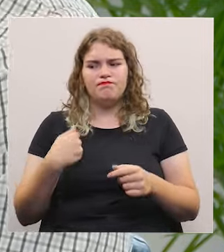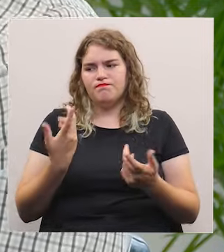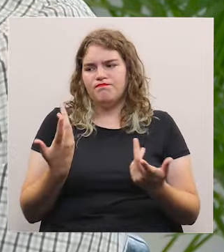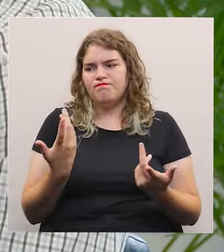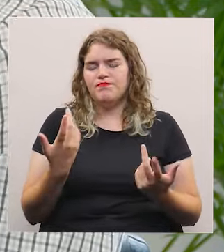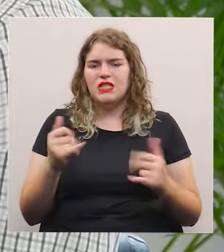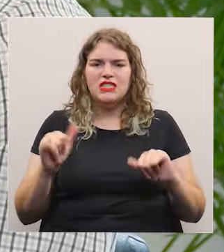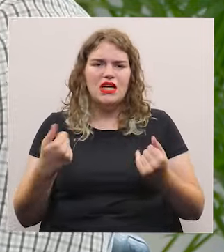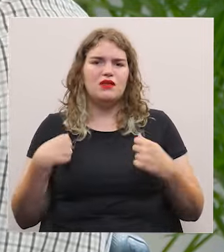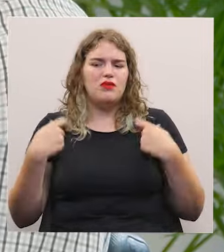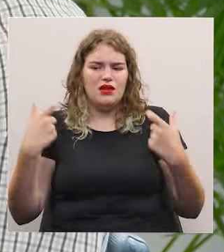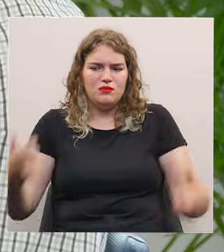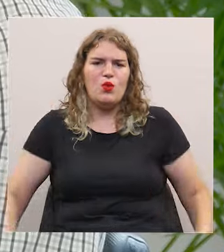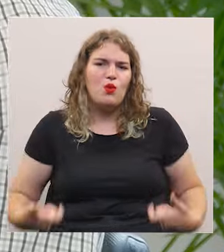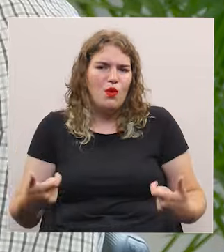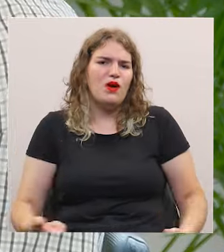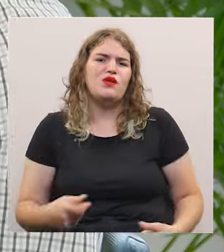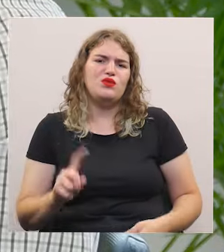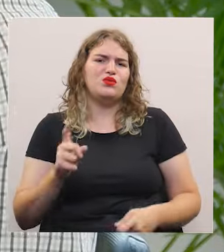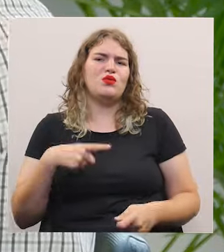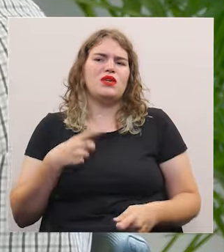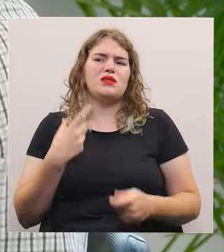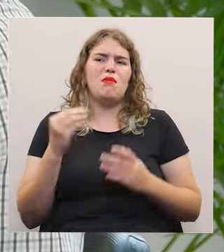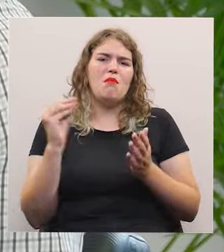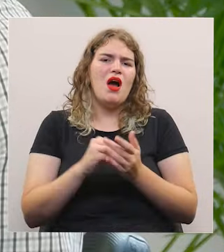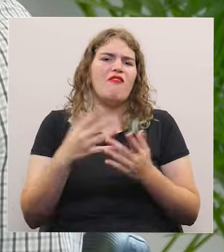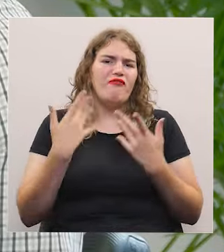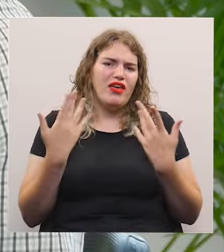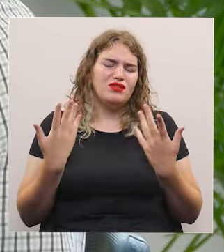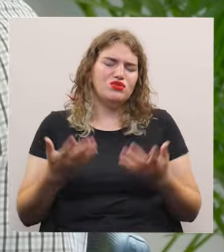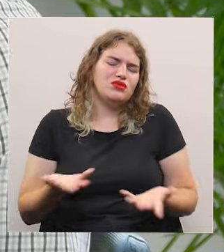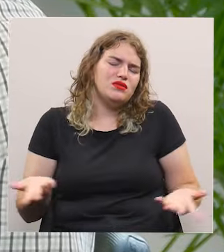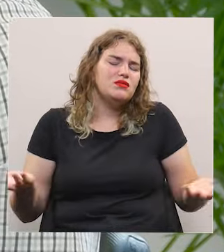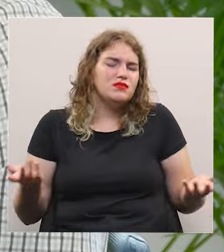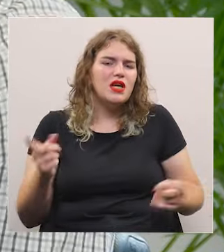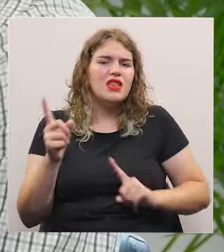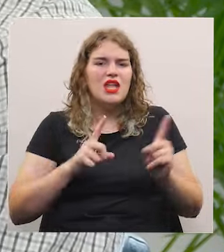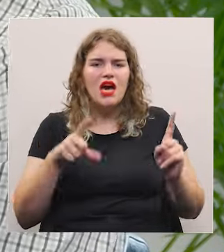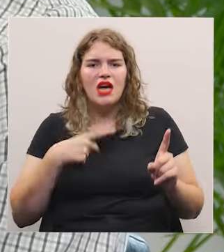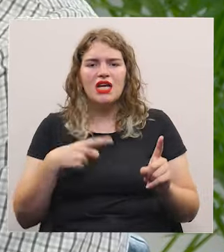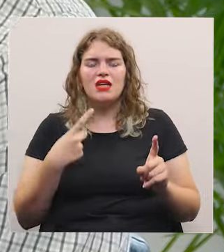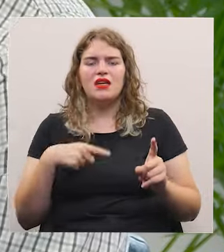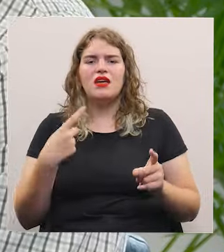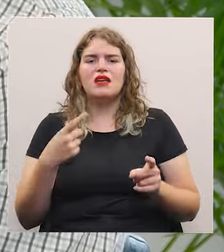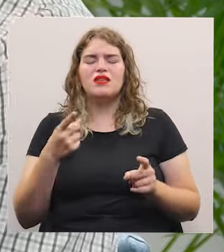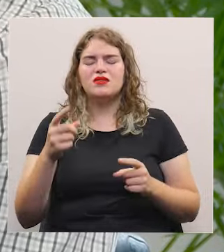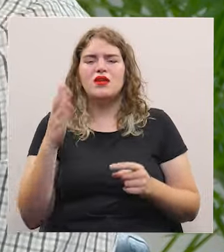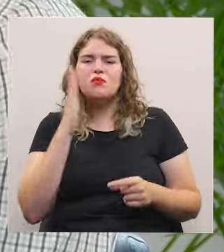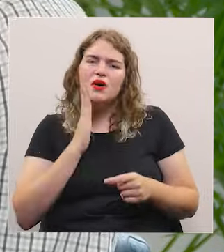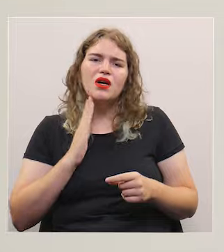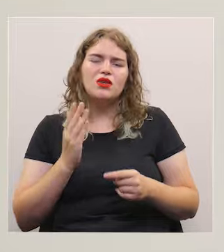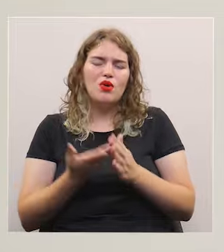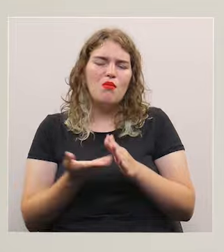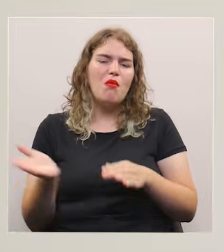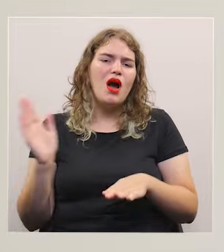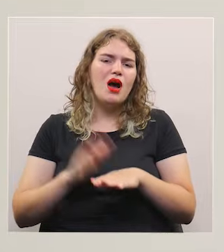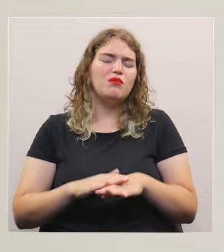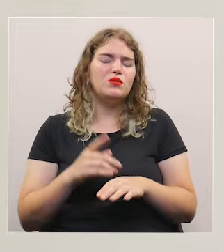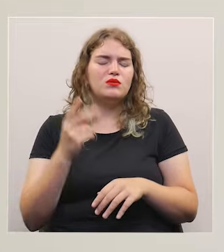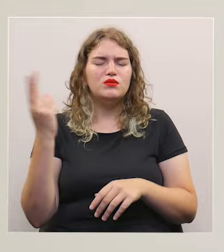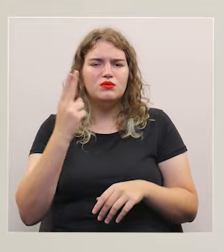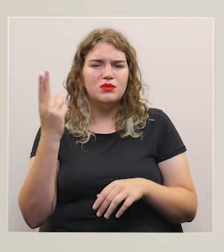într-o situație care nu-i tocmai cea mai ușoară, dar este acel mângâietor.